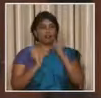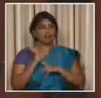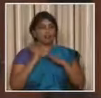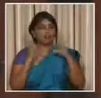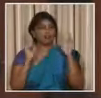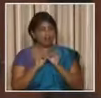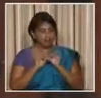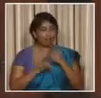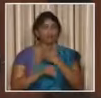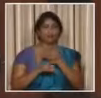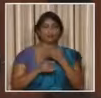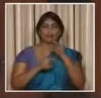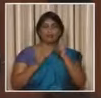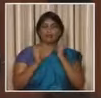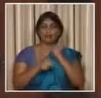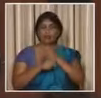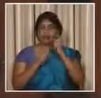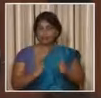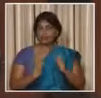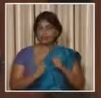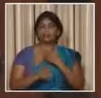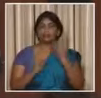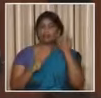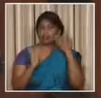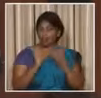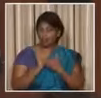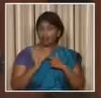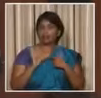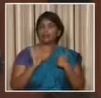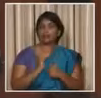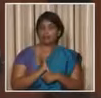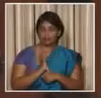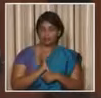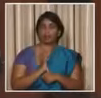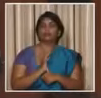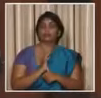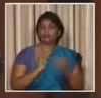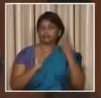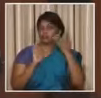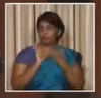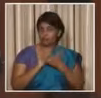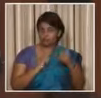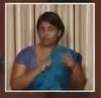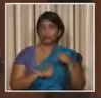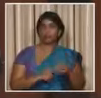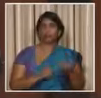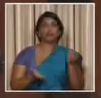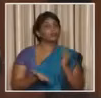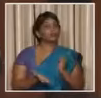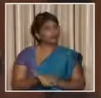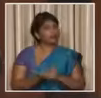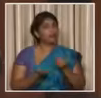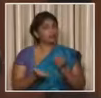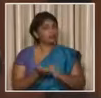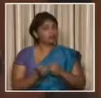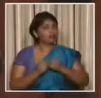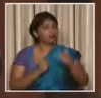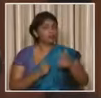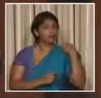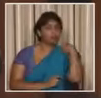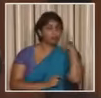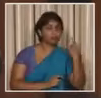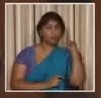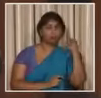බදු පනත වගේ පනත් අලුත් පනත් ගෙනීම තුලින් අලුත් පනත් ගෙනීම තුලින් තවදුරටත් තවදුරටත්